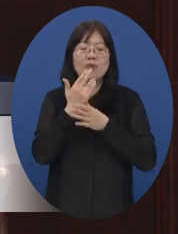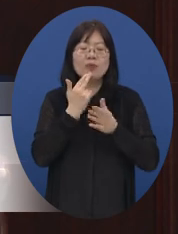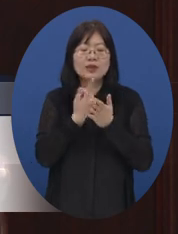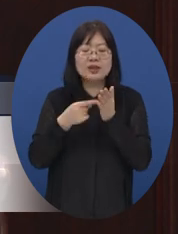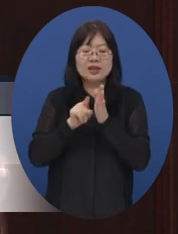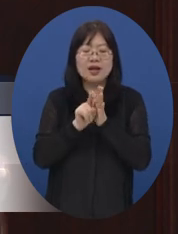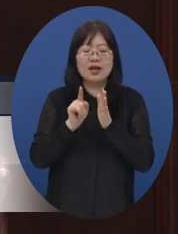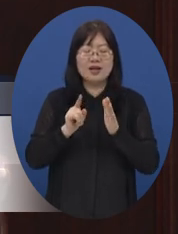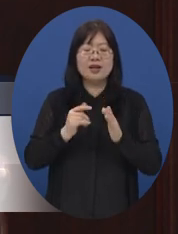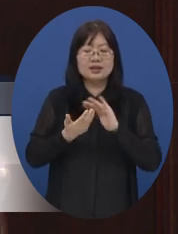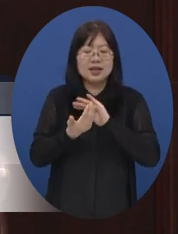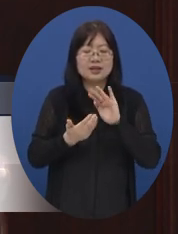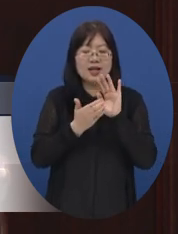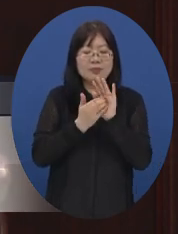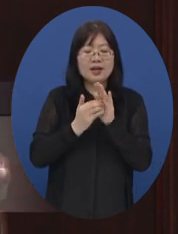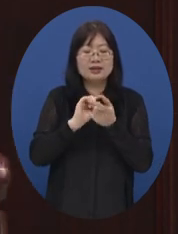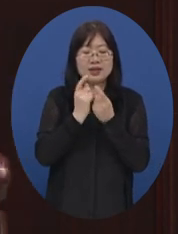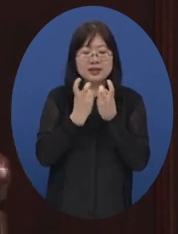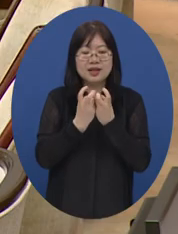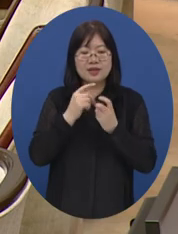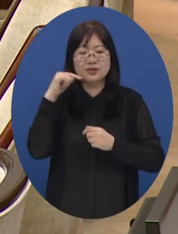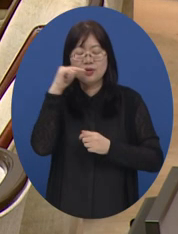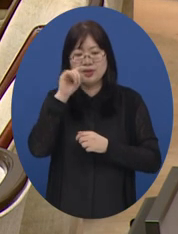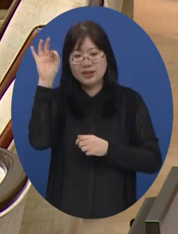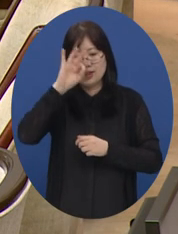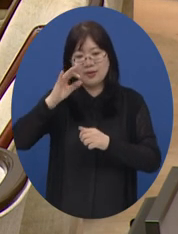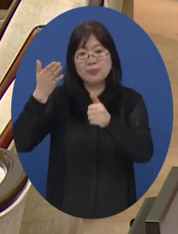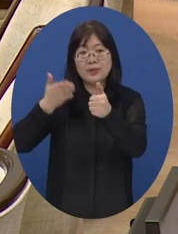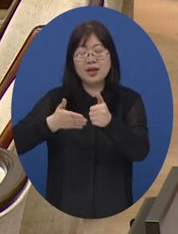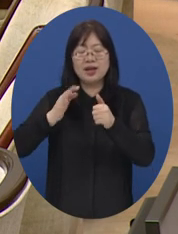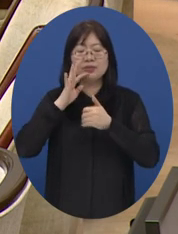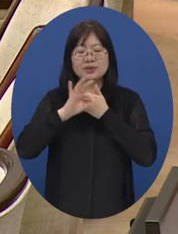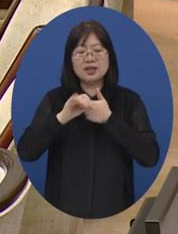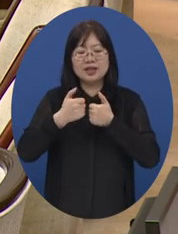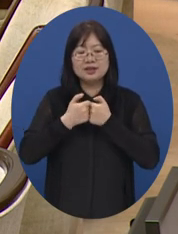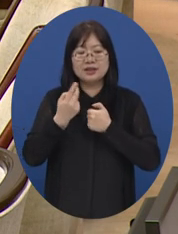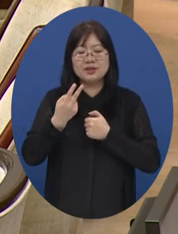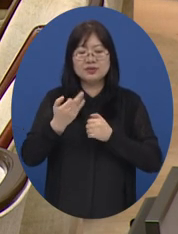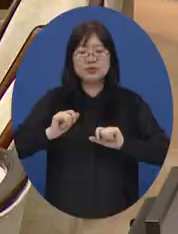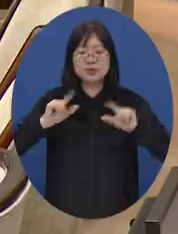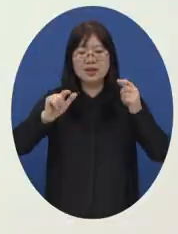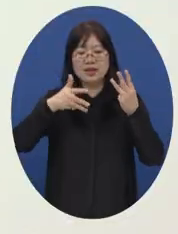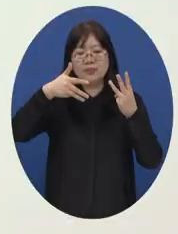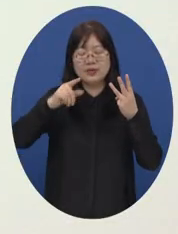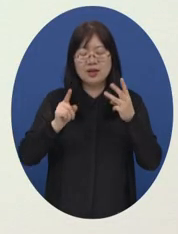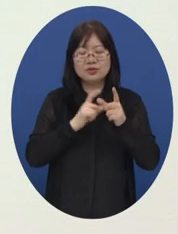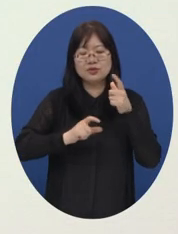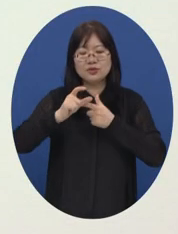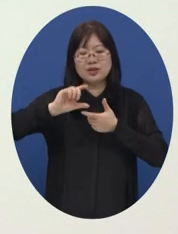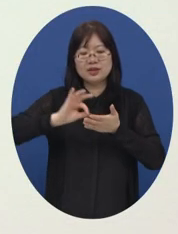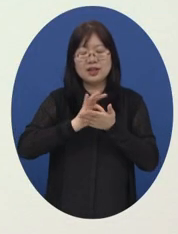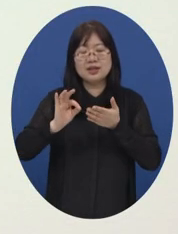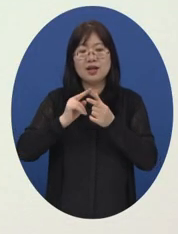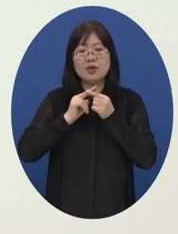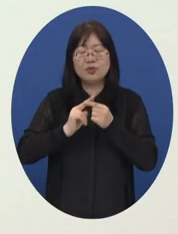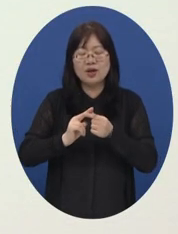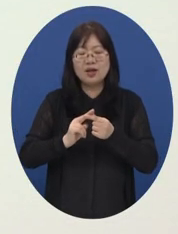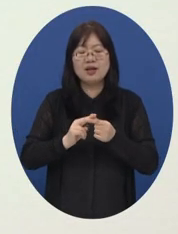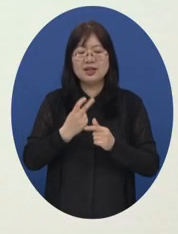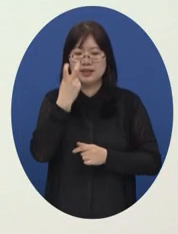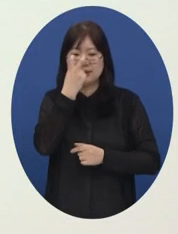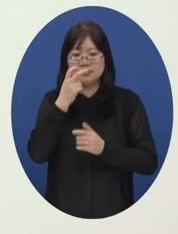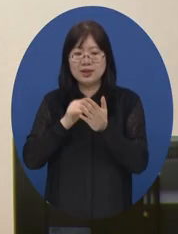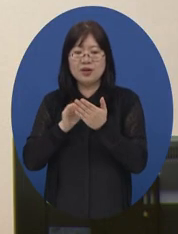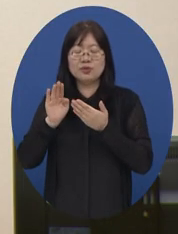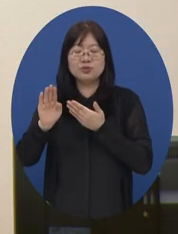예방 대책을 철저히 강구해 주시길 이번 임시회 에는 2019년 3차 경기도 주병 1등 상임위에서 안건 심의